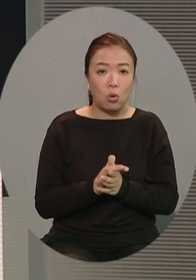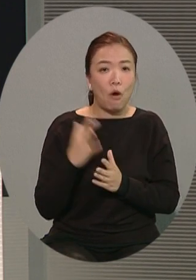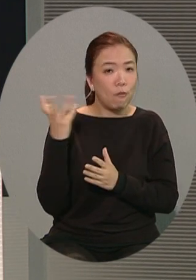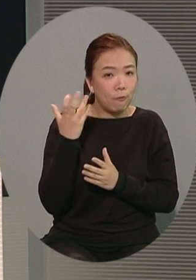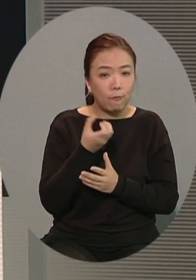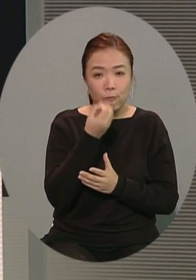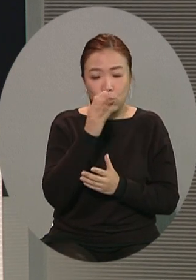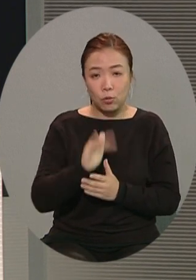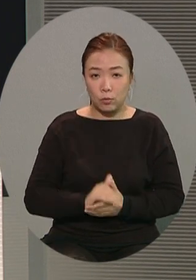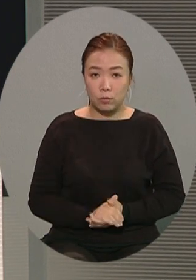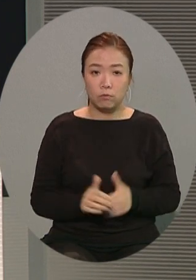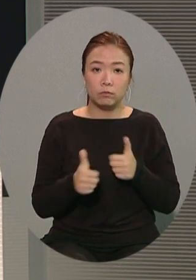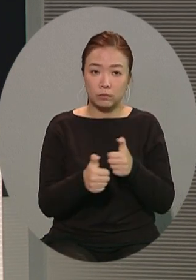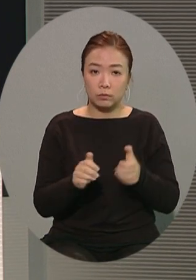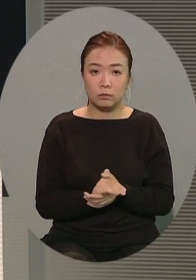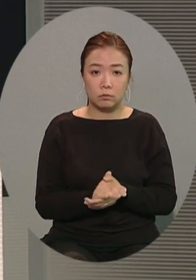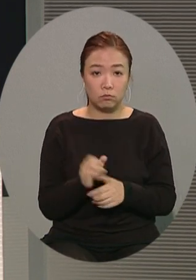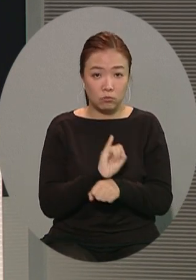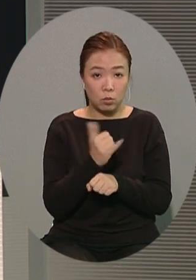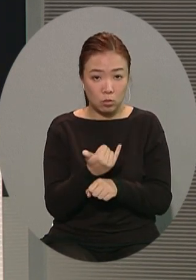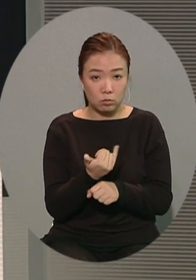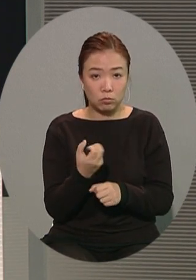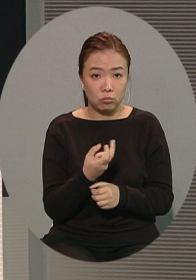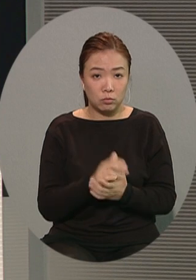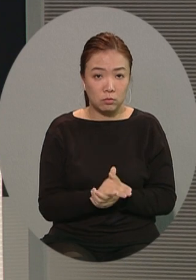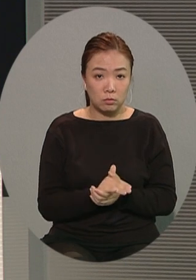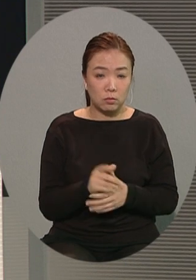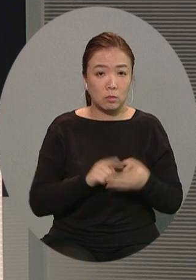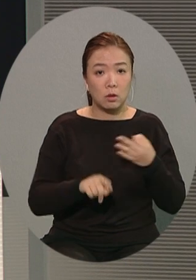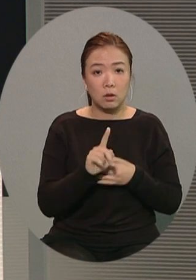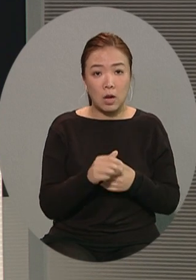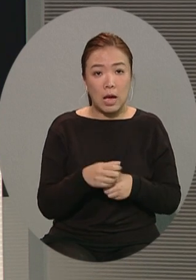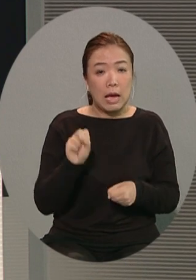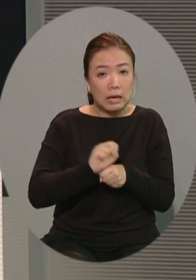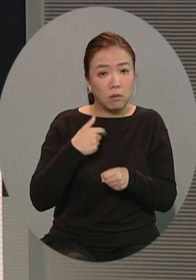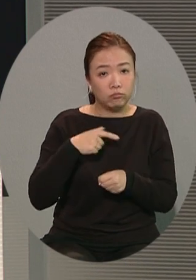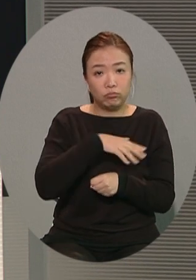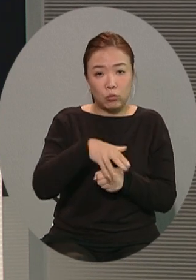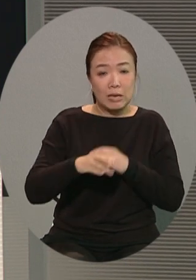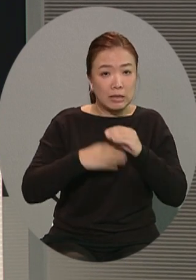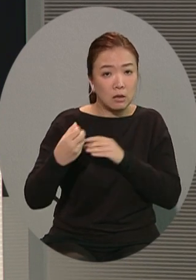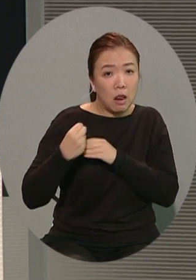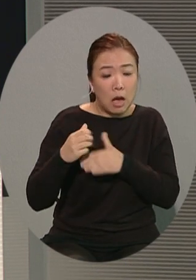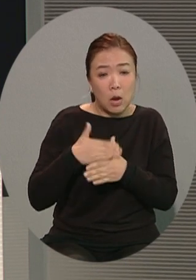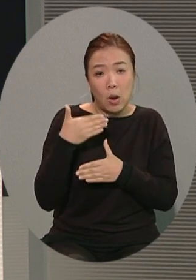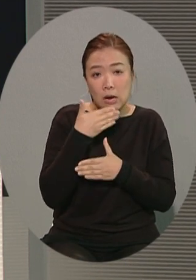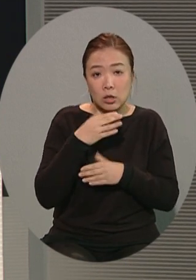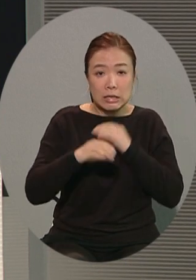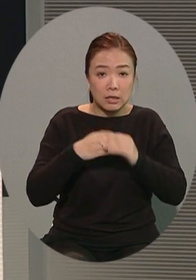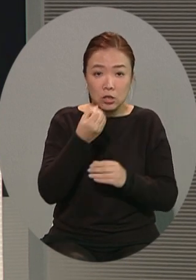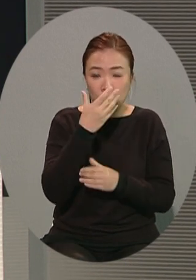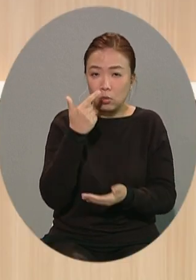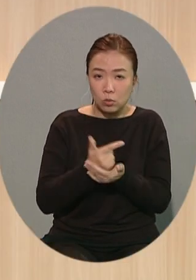港。多謝。 你仲有六秒， 嘉誠加入我哋建設力量，因為年輕人對建設香港好重